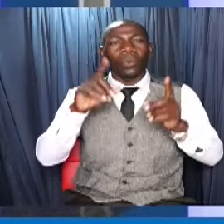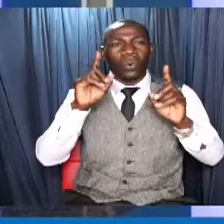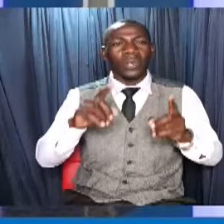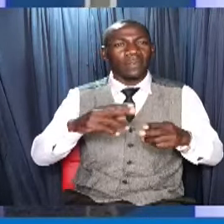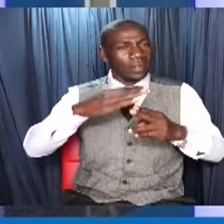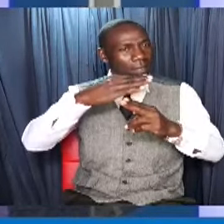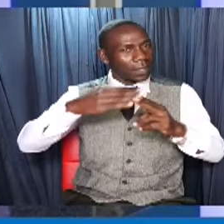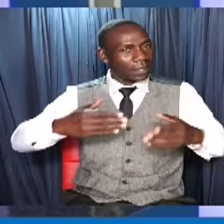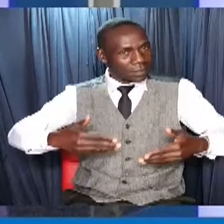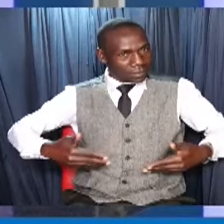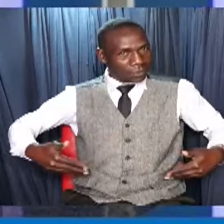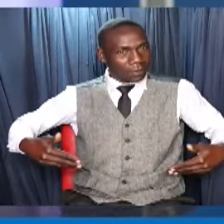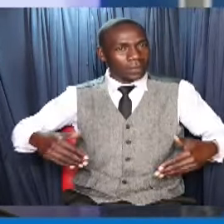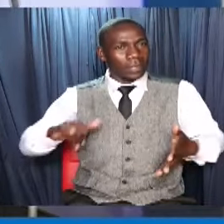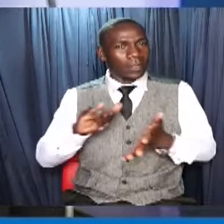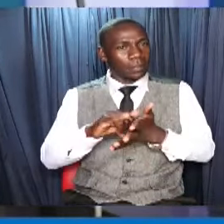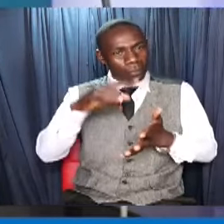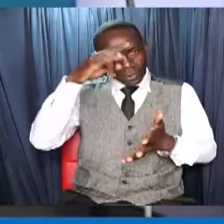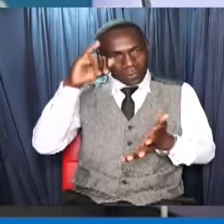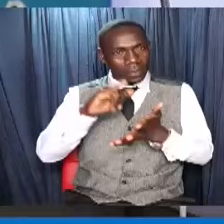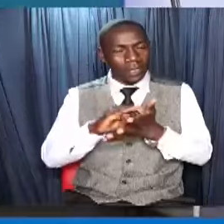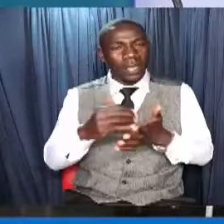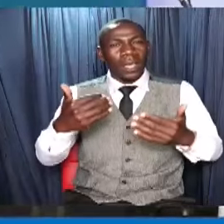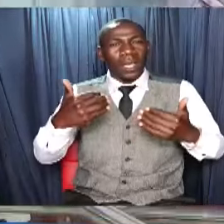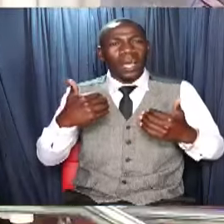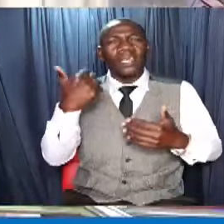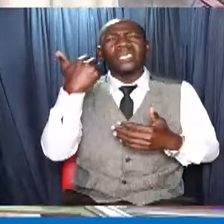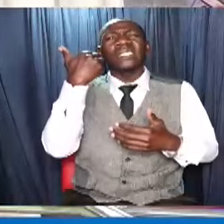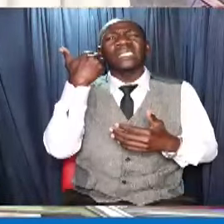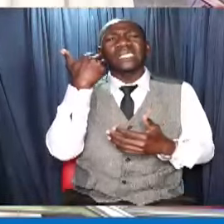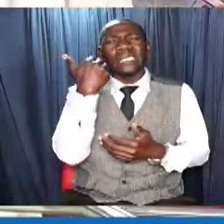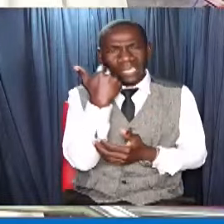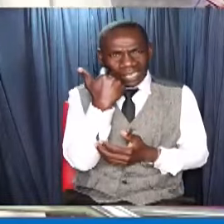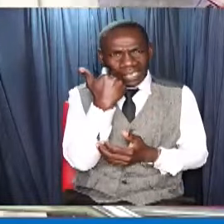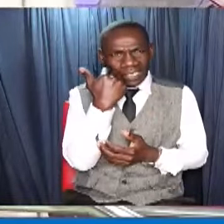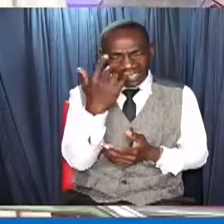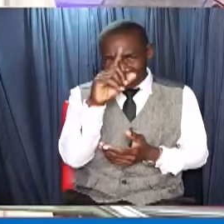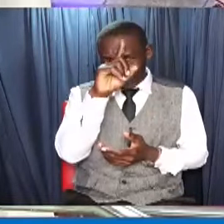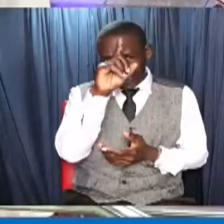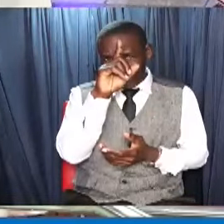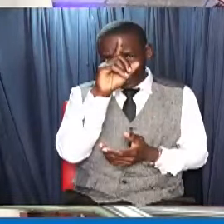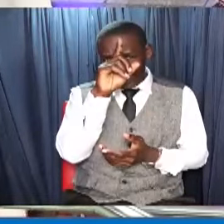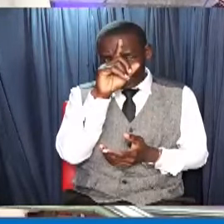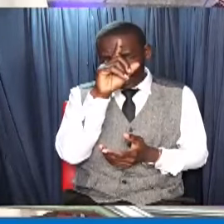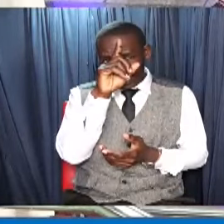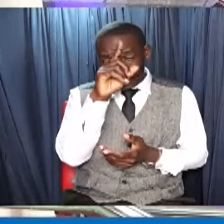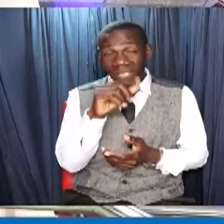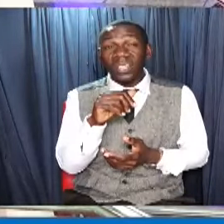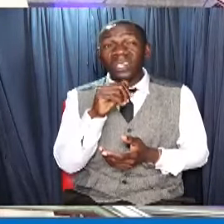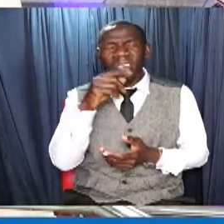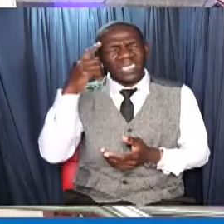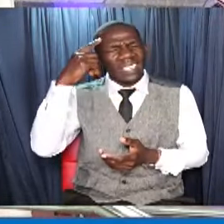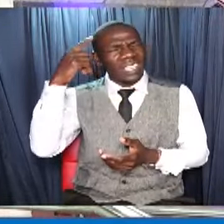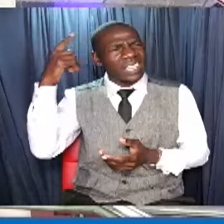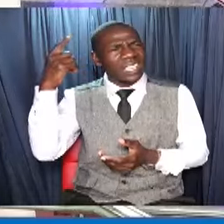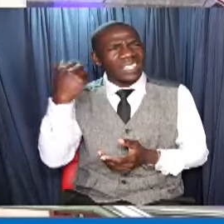My loin could be cut because of that. Nilipata na magonjwa ya kaswende. I got very serious diseases. Usifikiri magonjwa